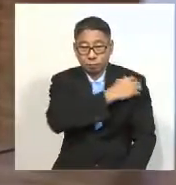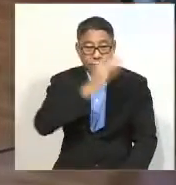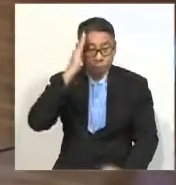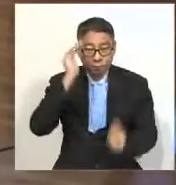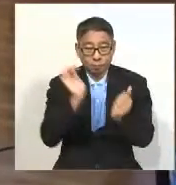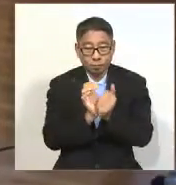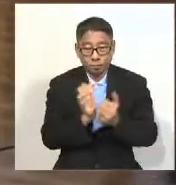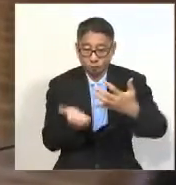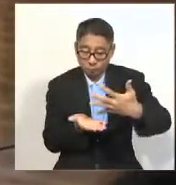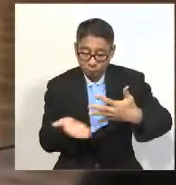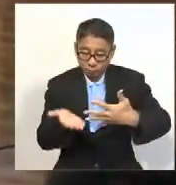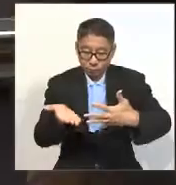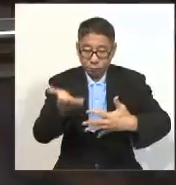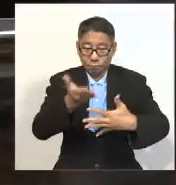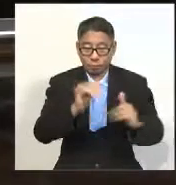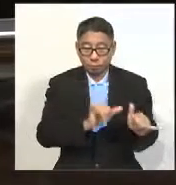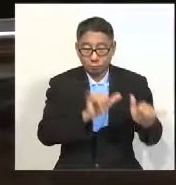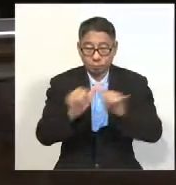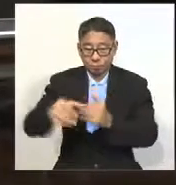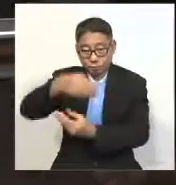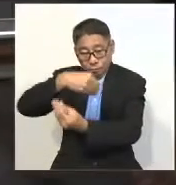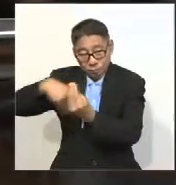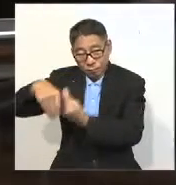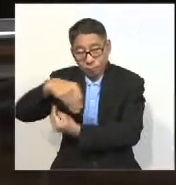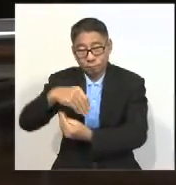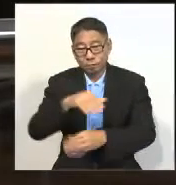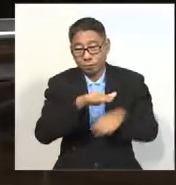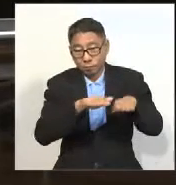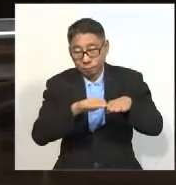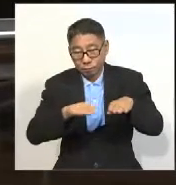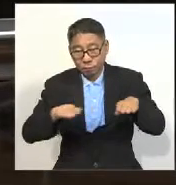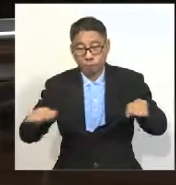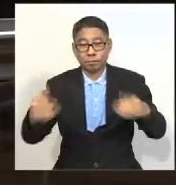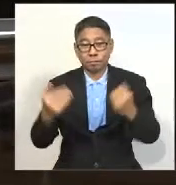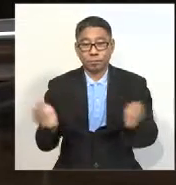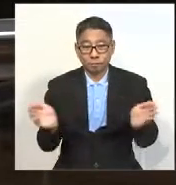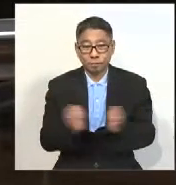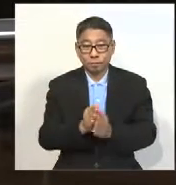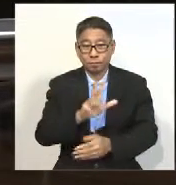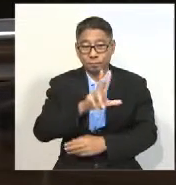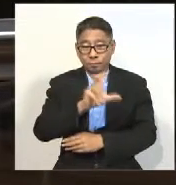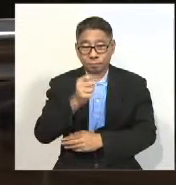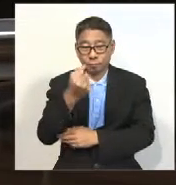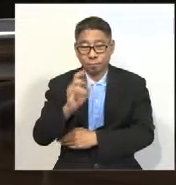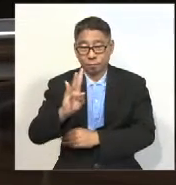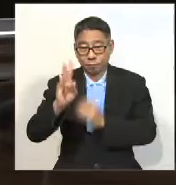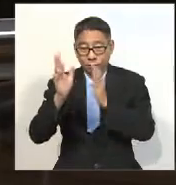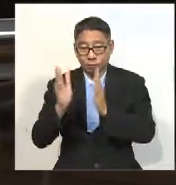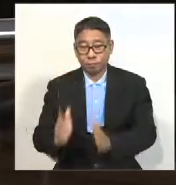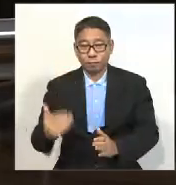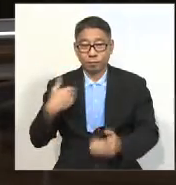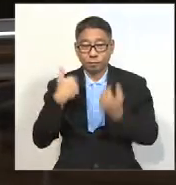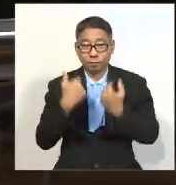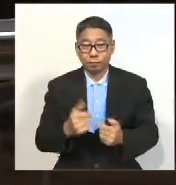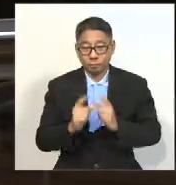ทั้งเลื่อนตำแหน่งขึ้นและโยกย้ายสลับหมุนเวียนในระนาบเดียวกันรวม317นายส่วนให